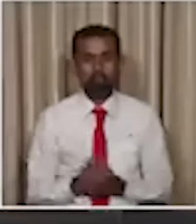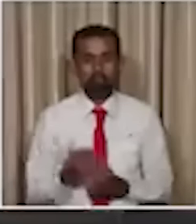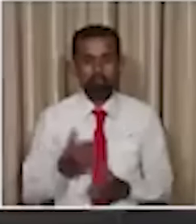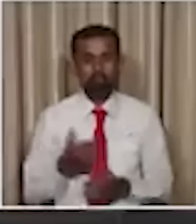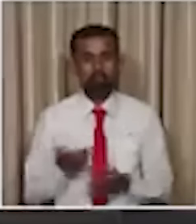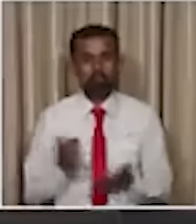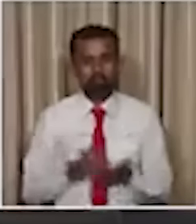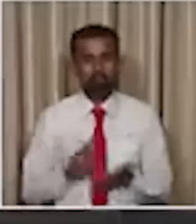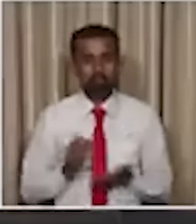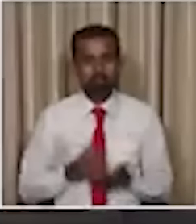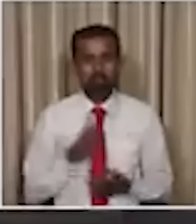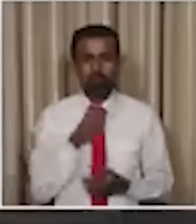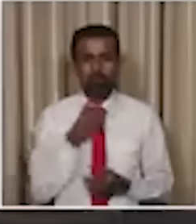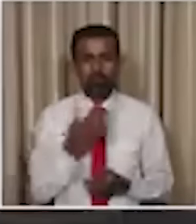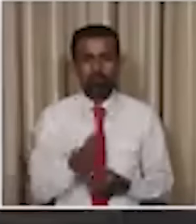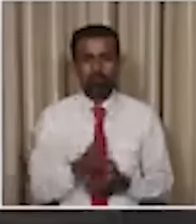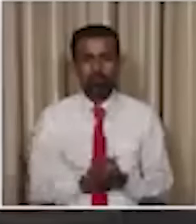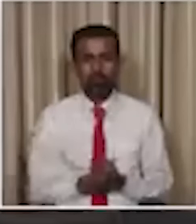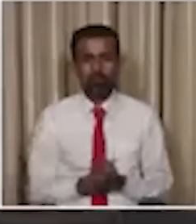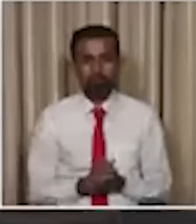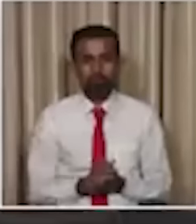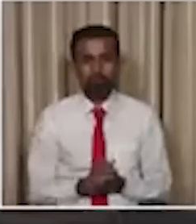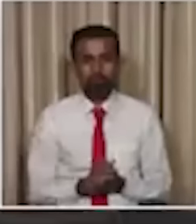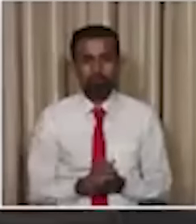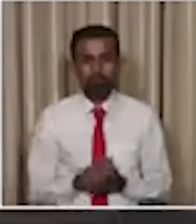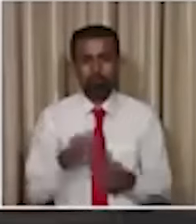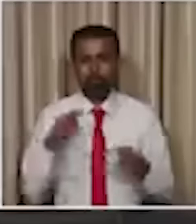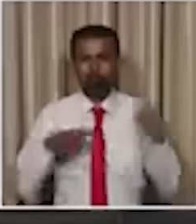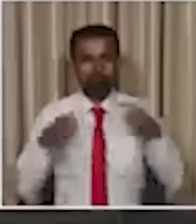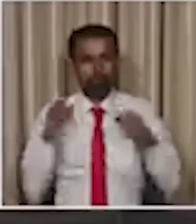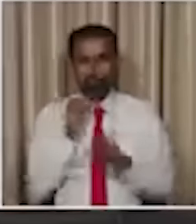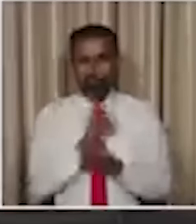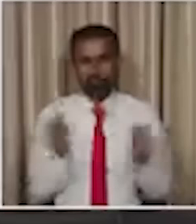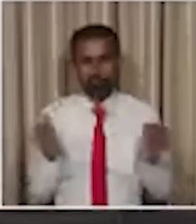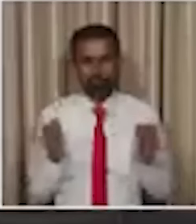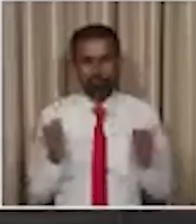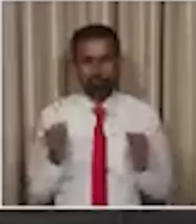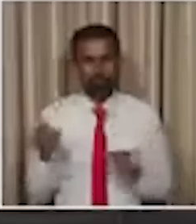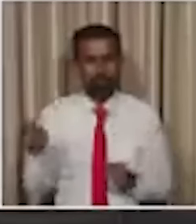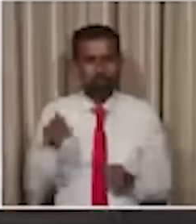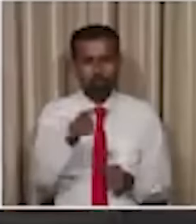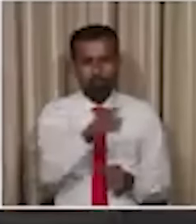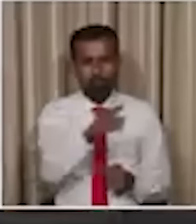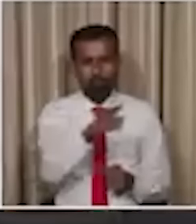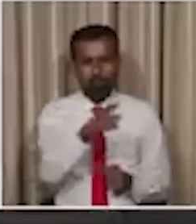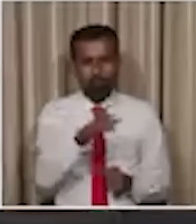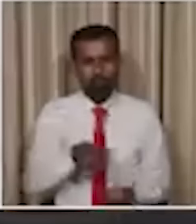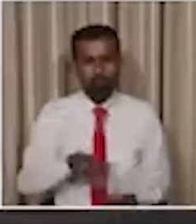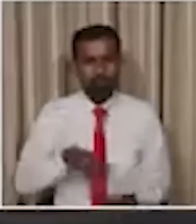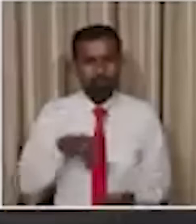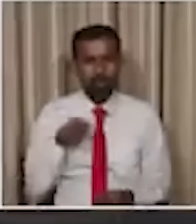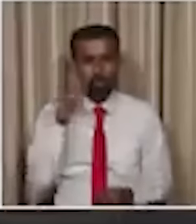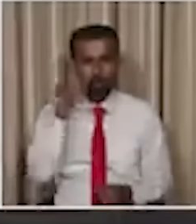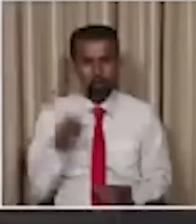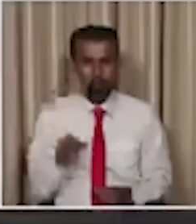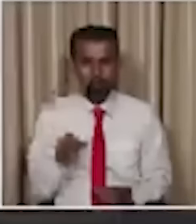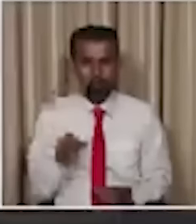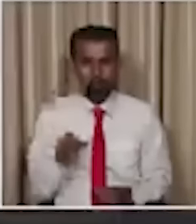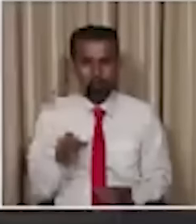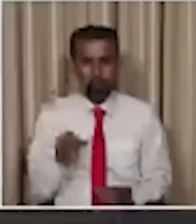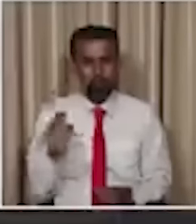වතාවක්ම කිව්වා කිසිම තරාතිරමක් නොබලා කවුරු හරි මේකේ මහමොලකරු කියලා